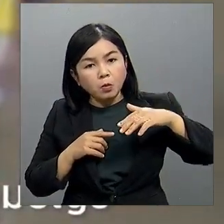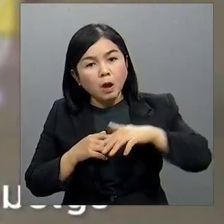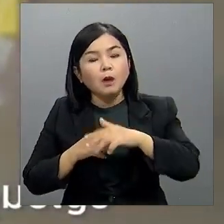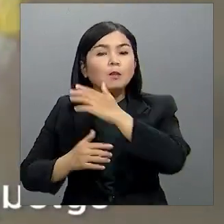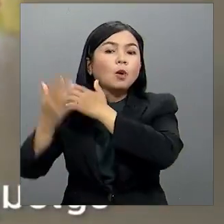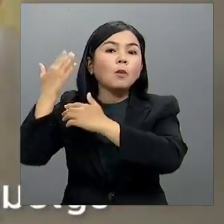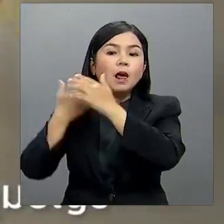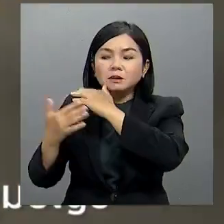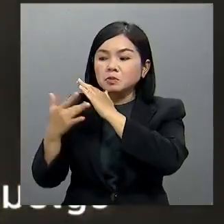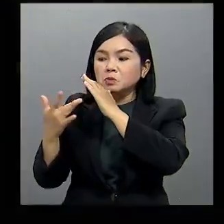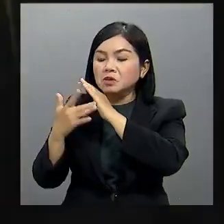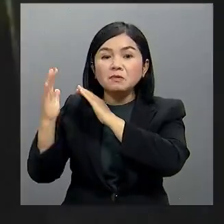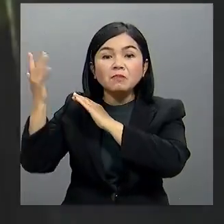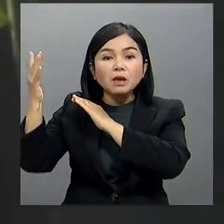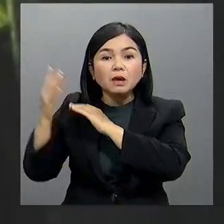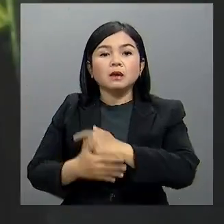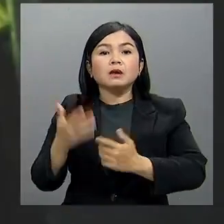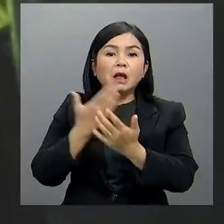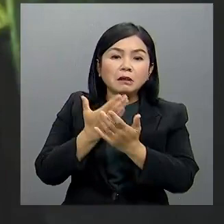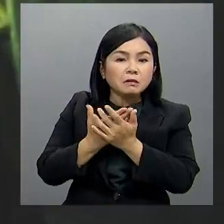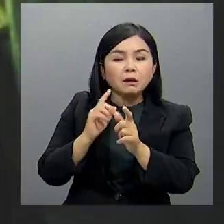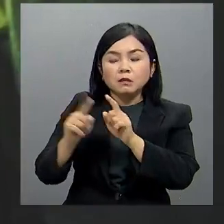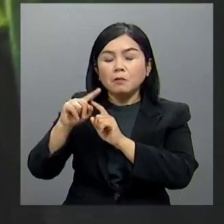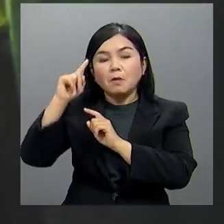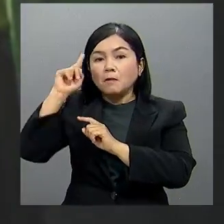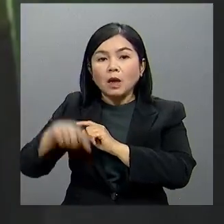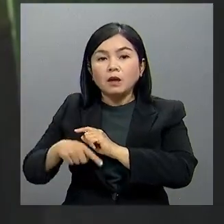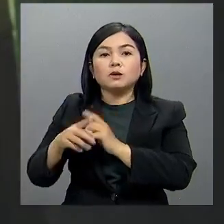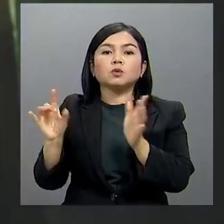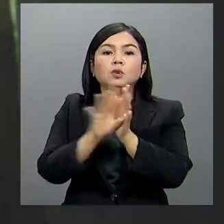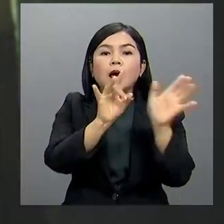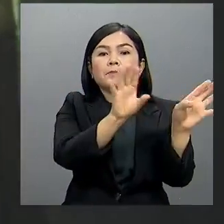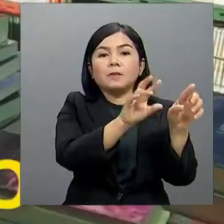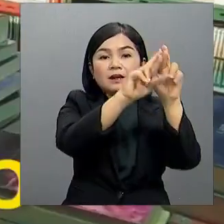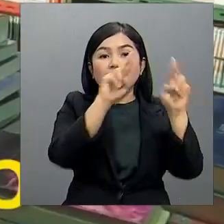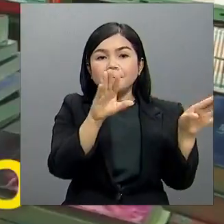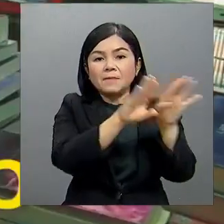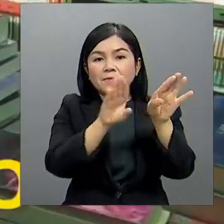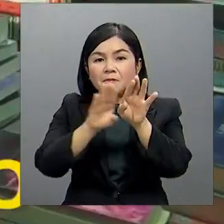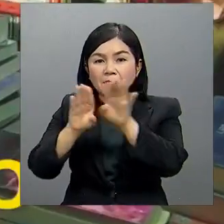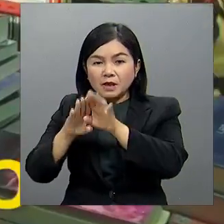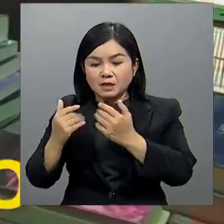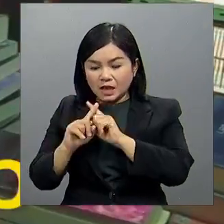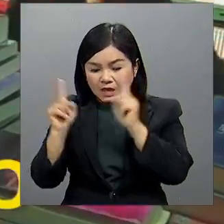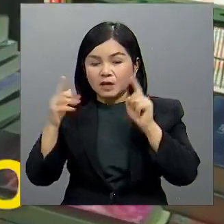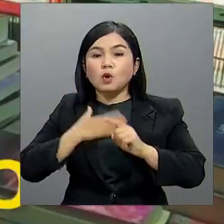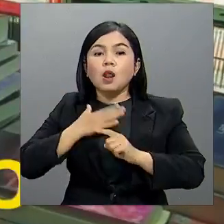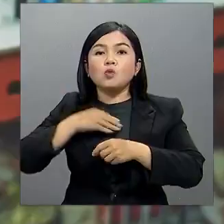ที่มาจะชิดบัญชีคุณมันชีก็เลยติดตัวไปแต่ร้านจุดสิบปีแล้วนะ